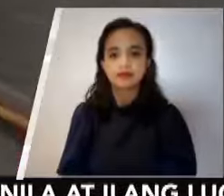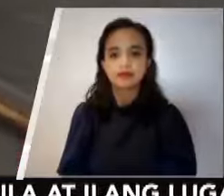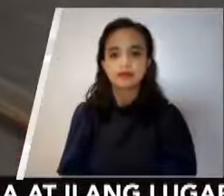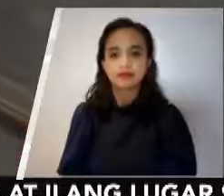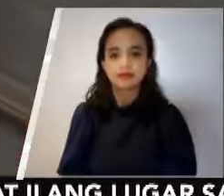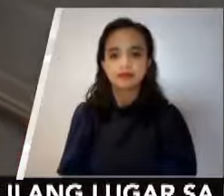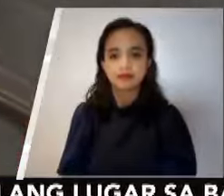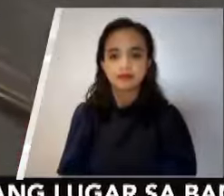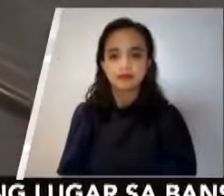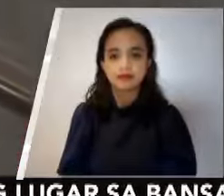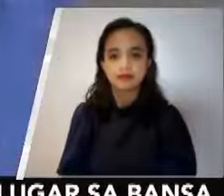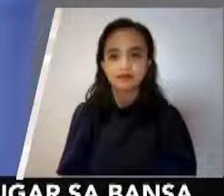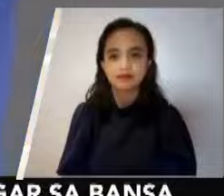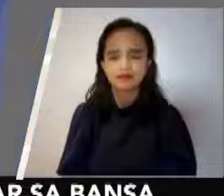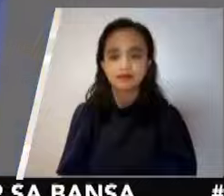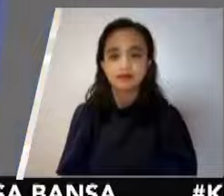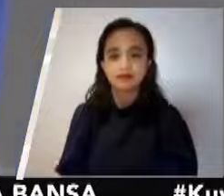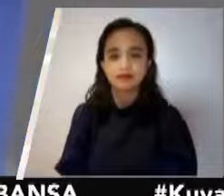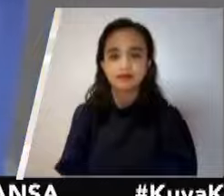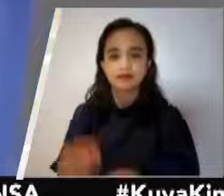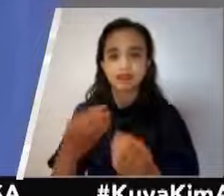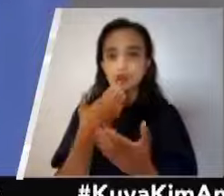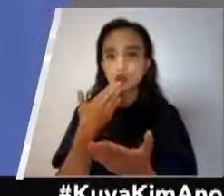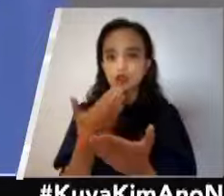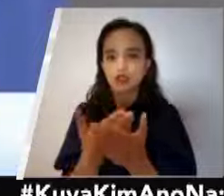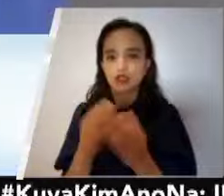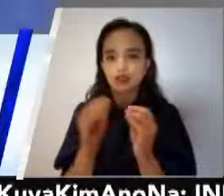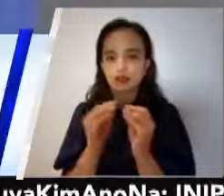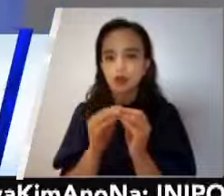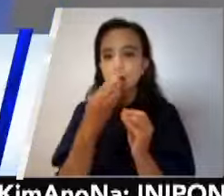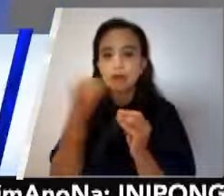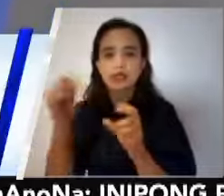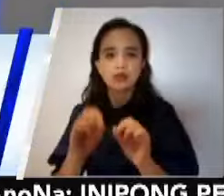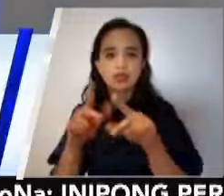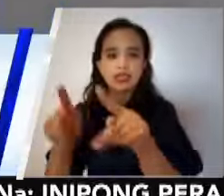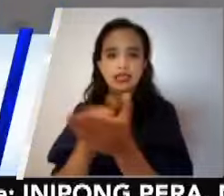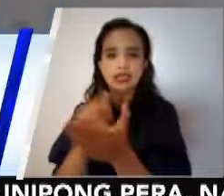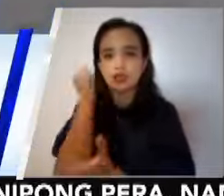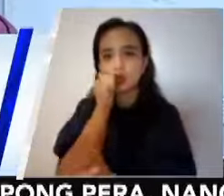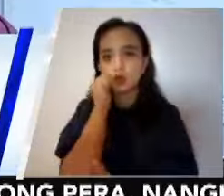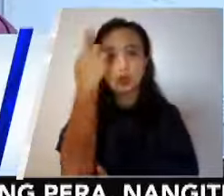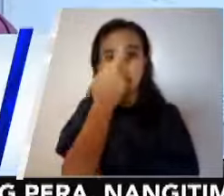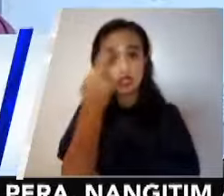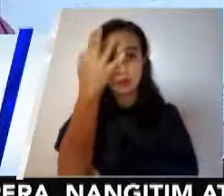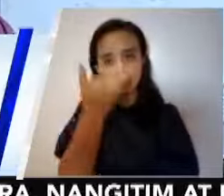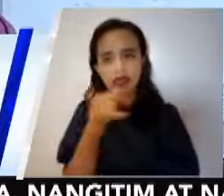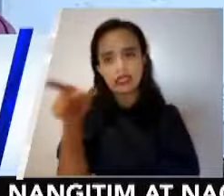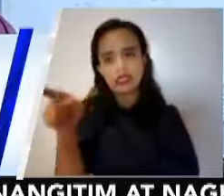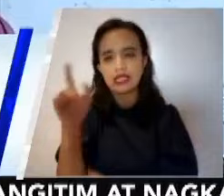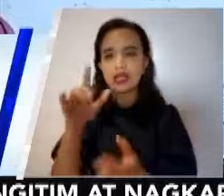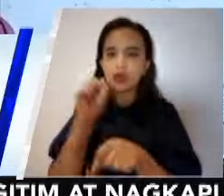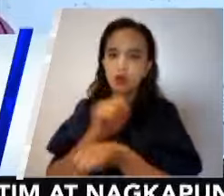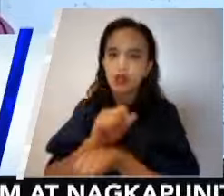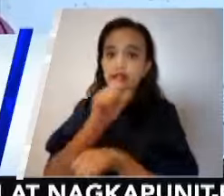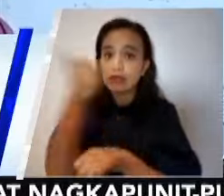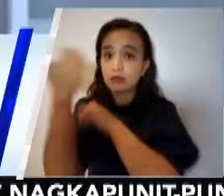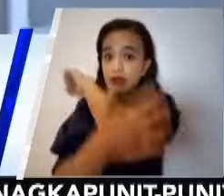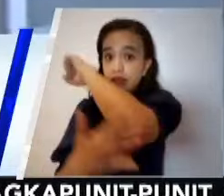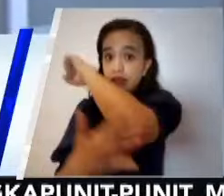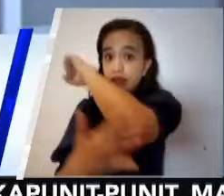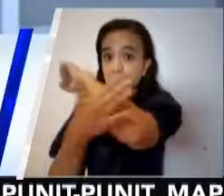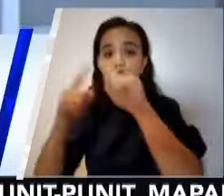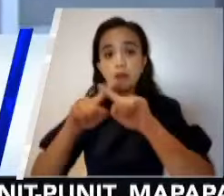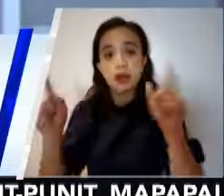Greener pastures, ika nga, ang madalas dahilan ng ating mga kababayan kung bakit nangingibang bansa. Pero may mga overseas Filipino workers